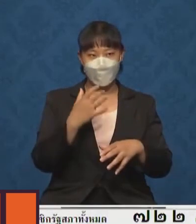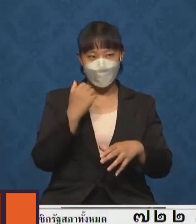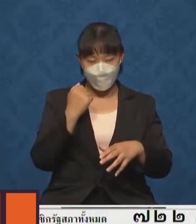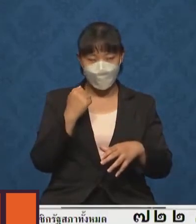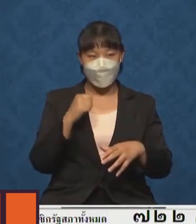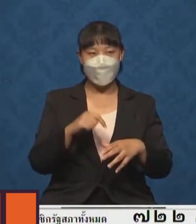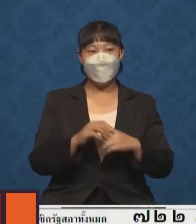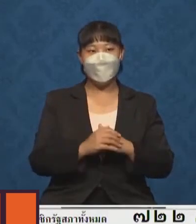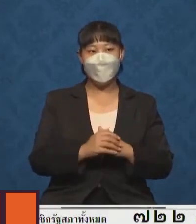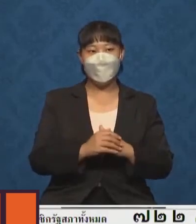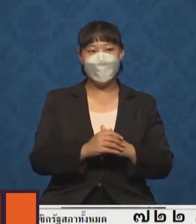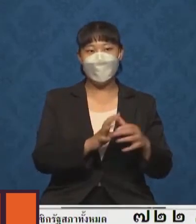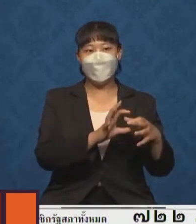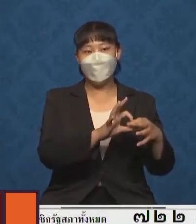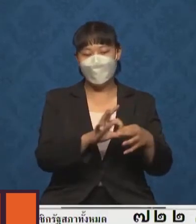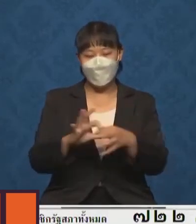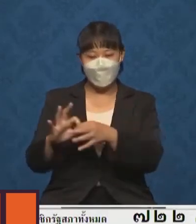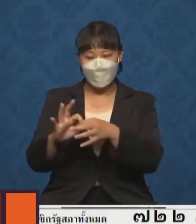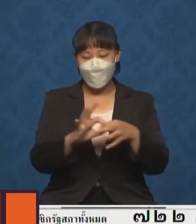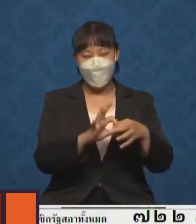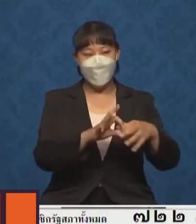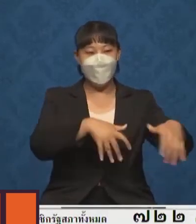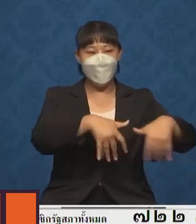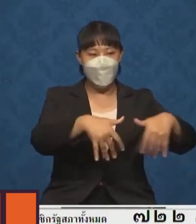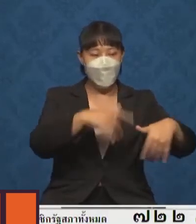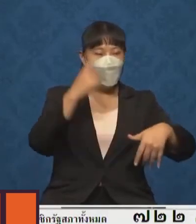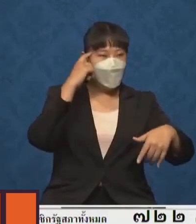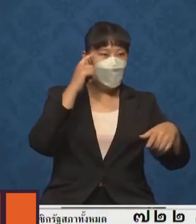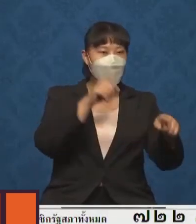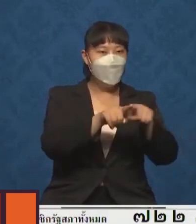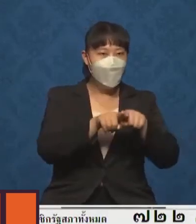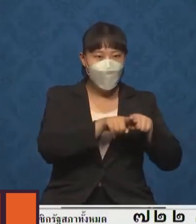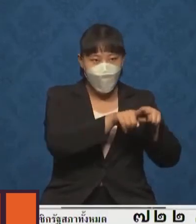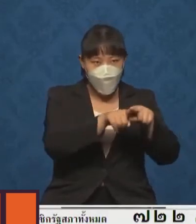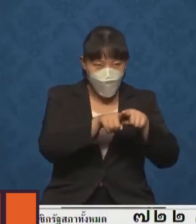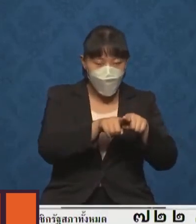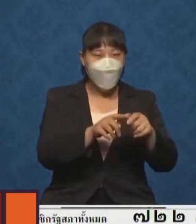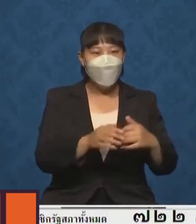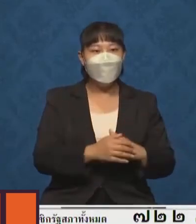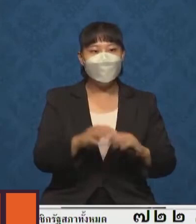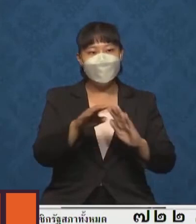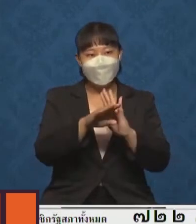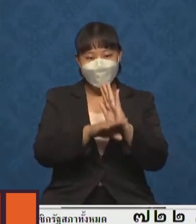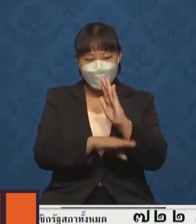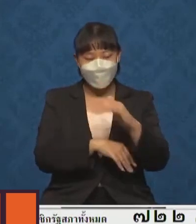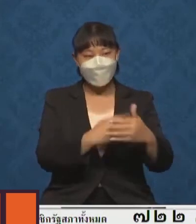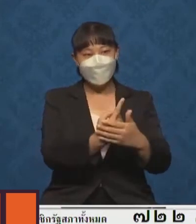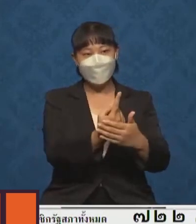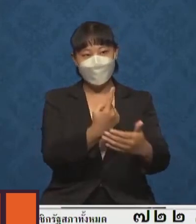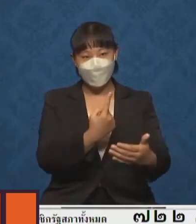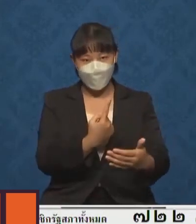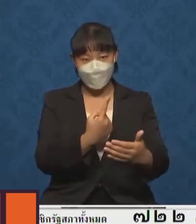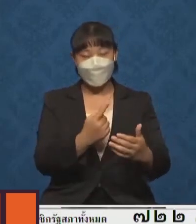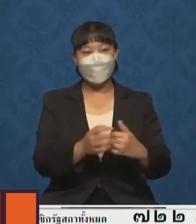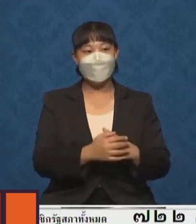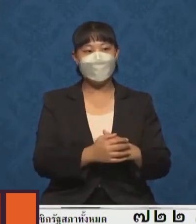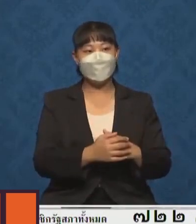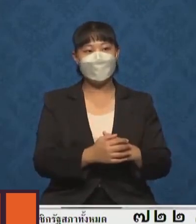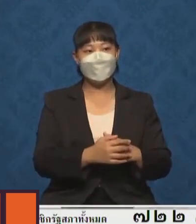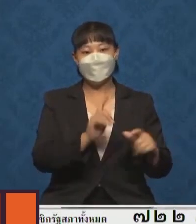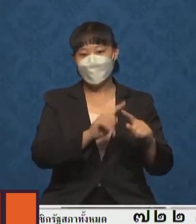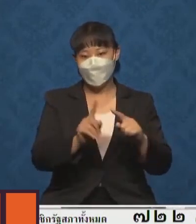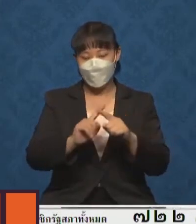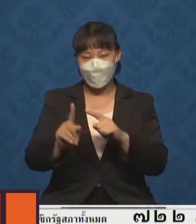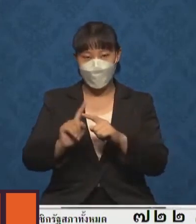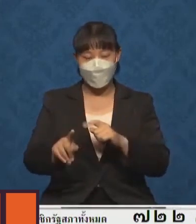ว่างประชาชนที่เขาคิดเห็นแบบเดียวกันเท่ามาสู่กระบวนการเป็ตัวแทนนำเรื่องเหานั้นมาพูดในสร Liberal